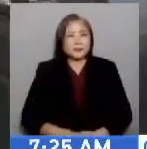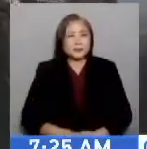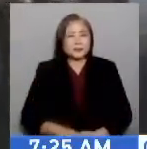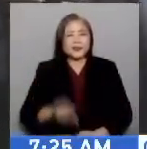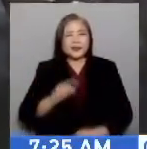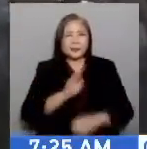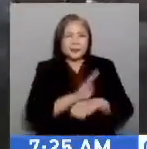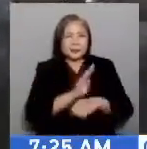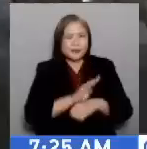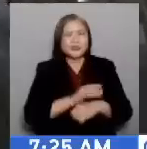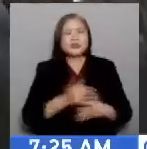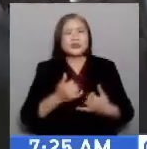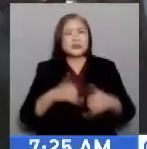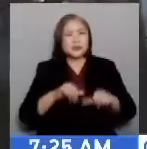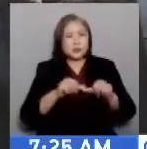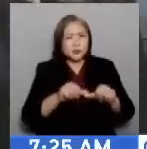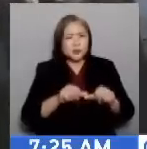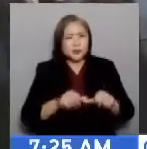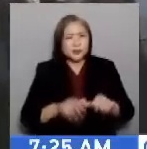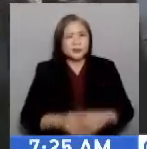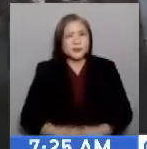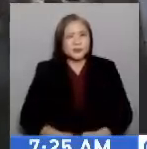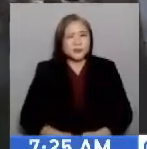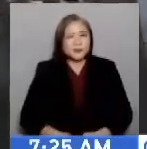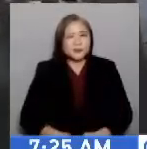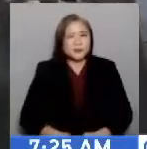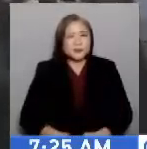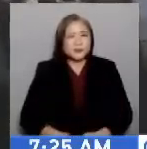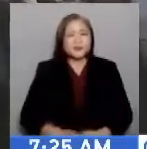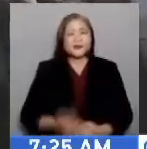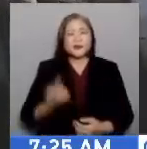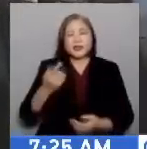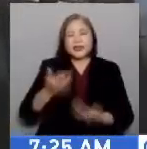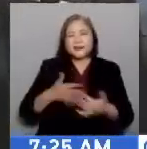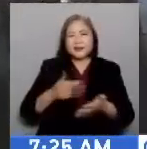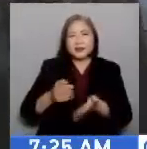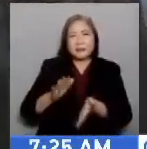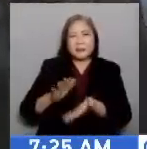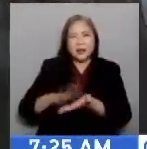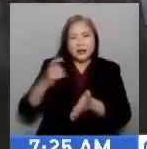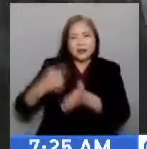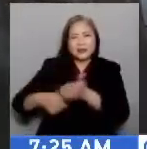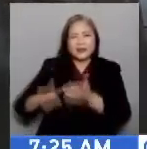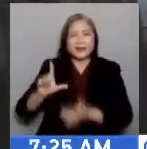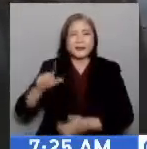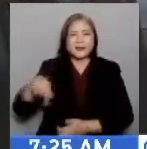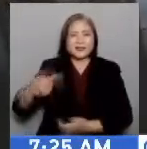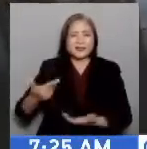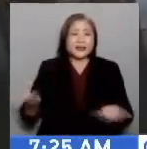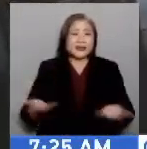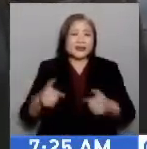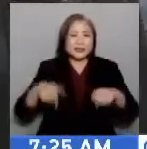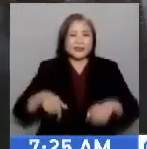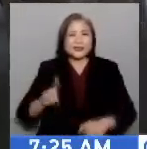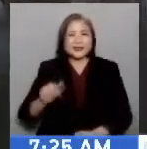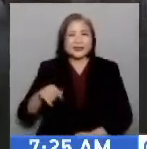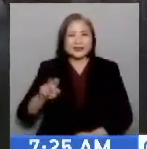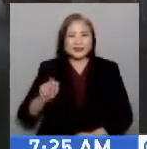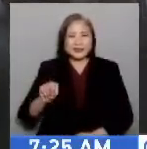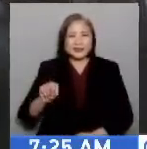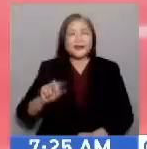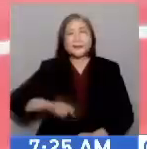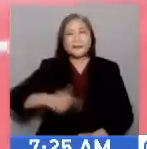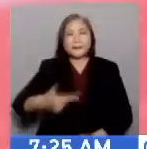pagtataas sa presyo ng LPG. Mula po rito sa Sukay Market sa Dapitan Quezon City, balik tayo sa studio.